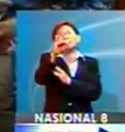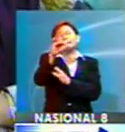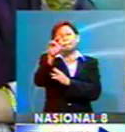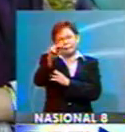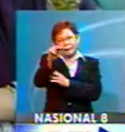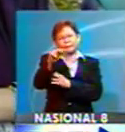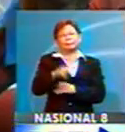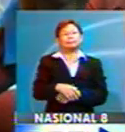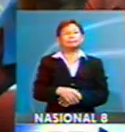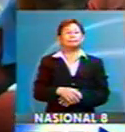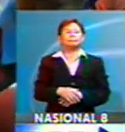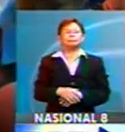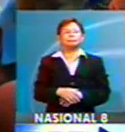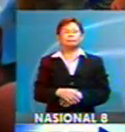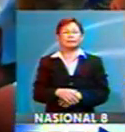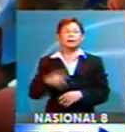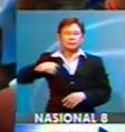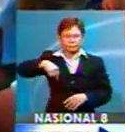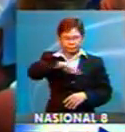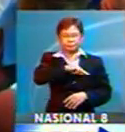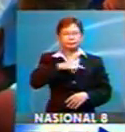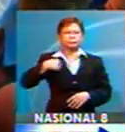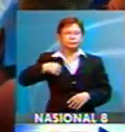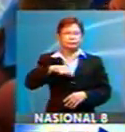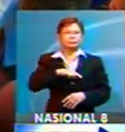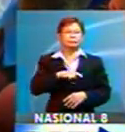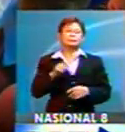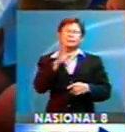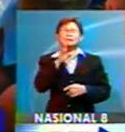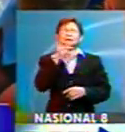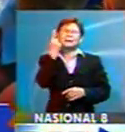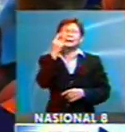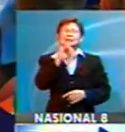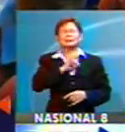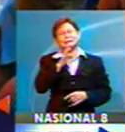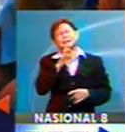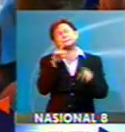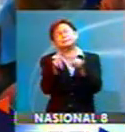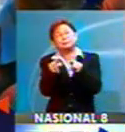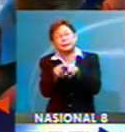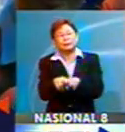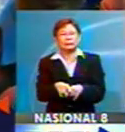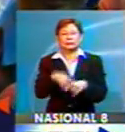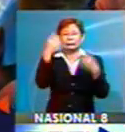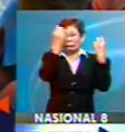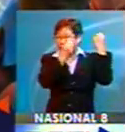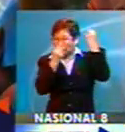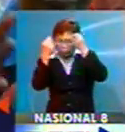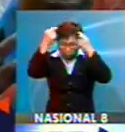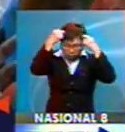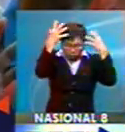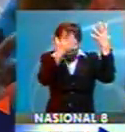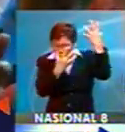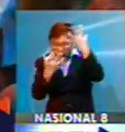MAINS. Maknanya kita lihat Datuk saya sebut tadi lah, seolah jadi celaru fikiran